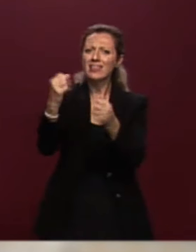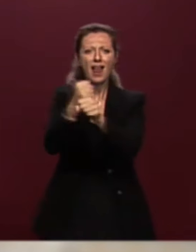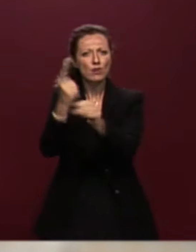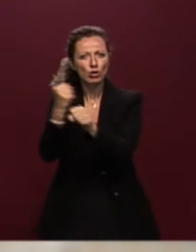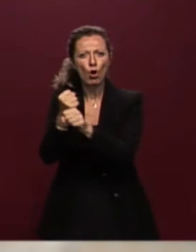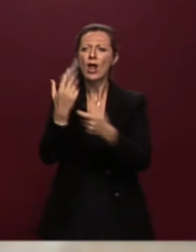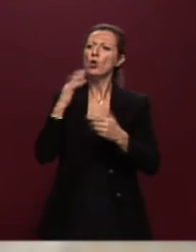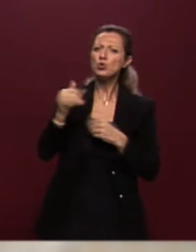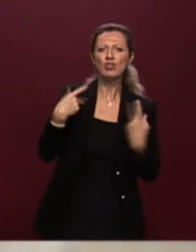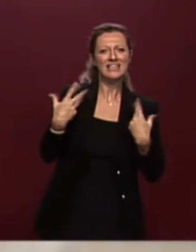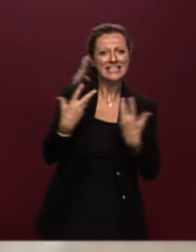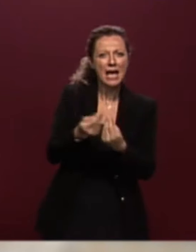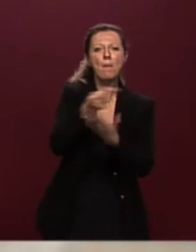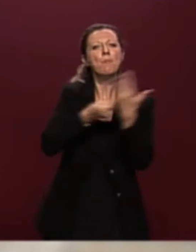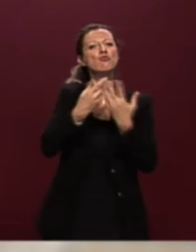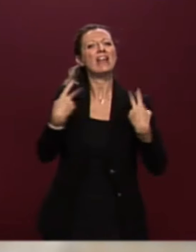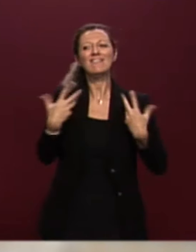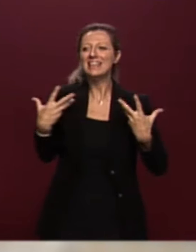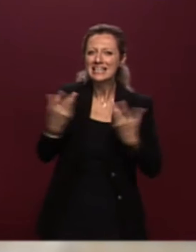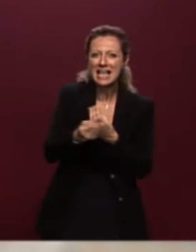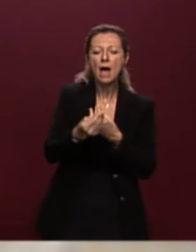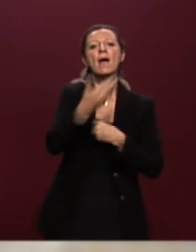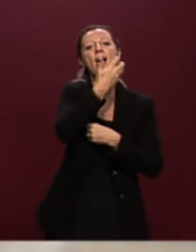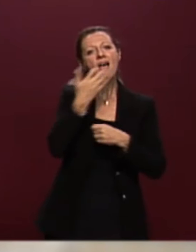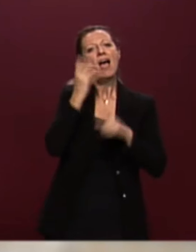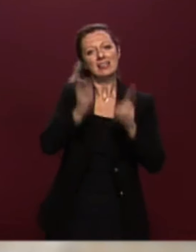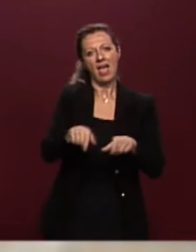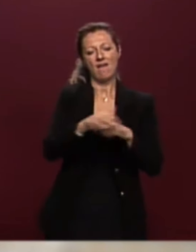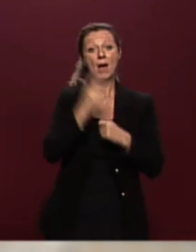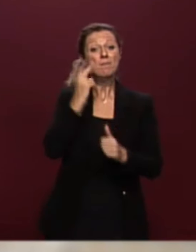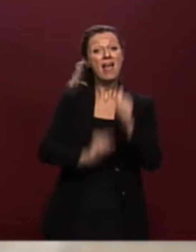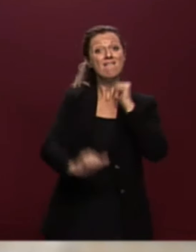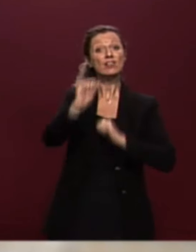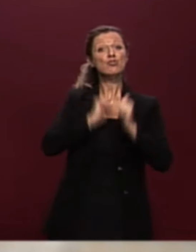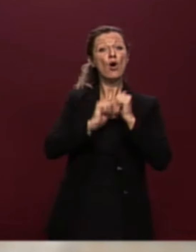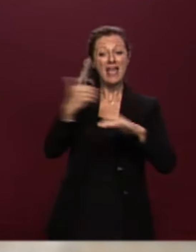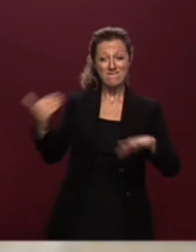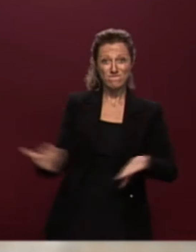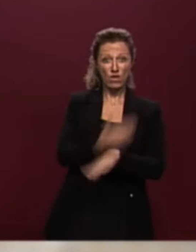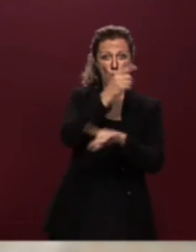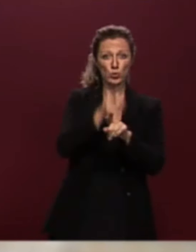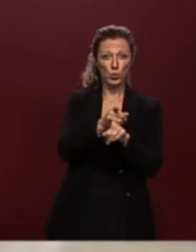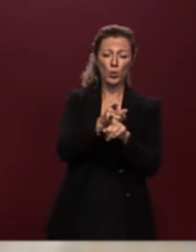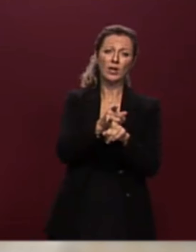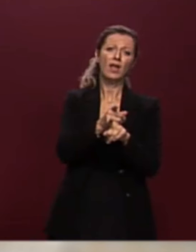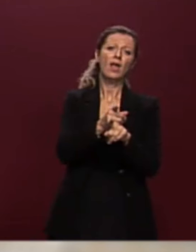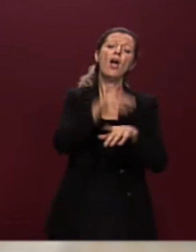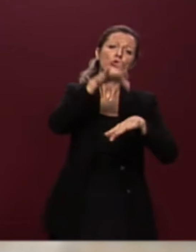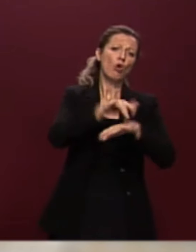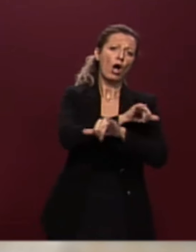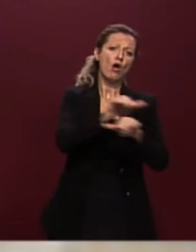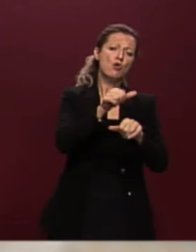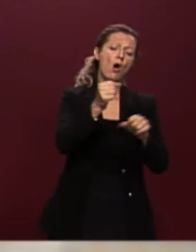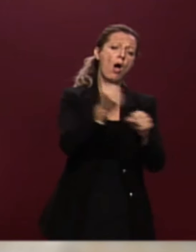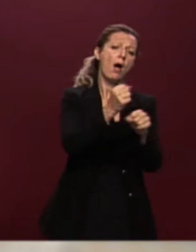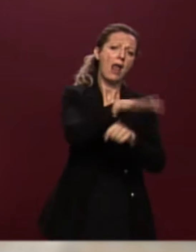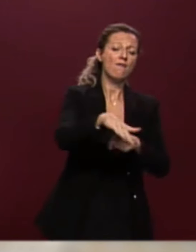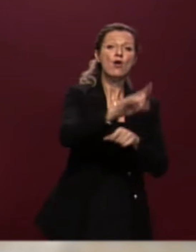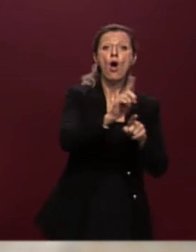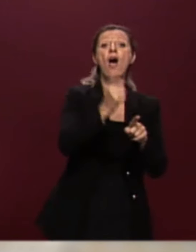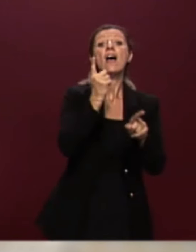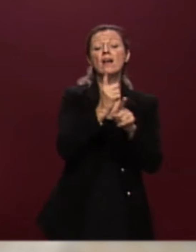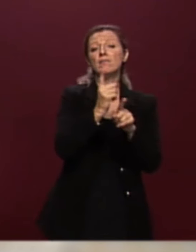quotidianità, i progetti di vita. La prevenzione del fenomeno infortunistico travalica infatti il mero evitare